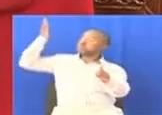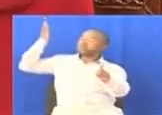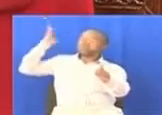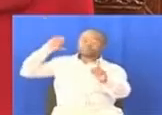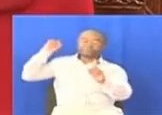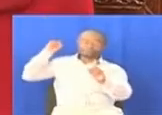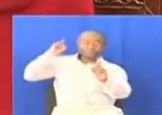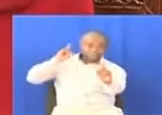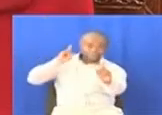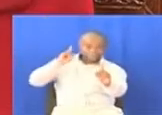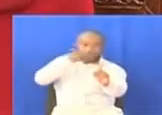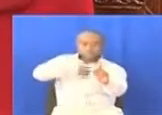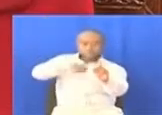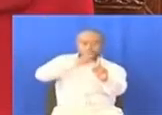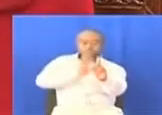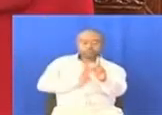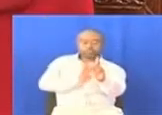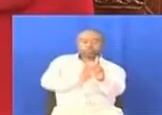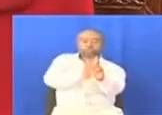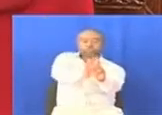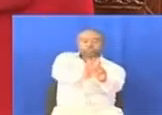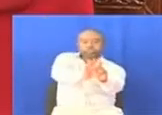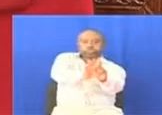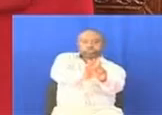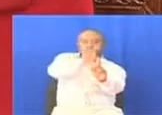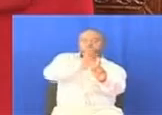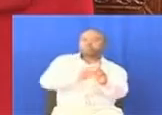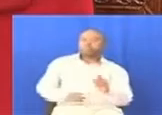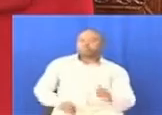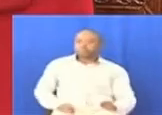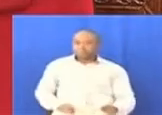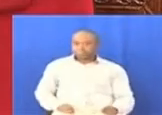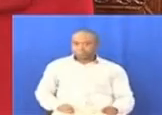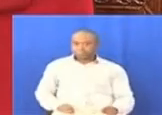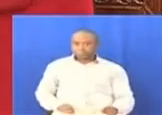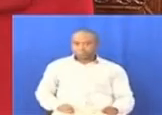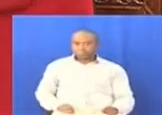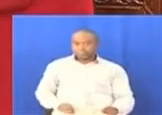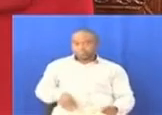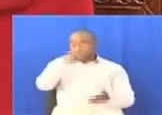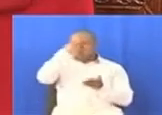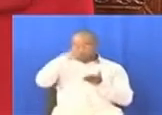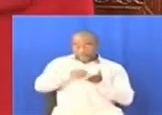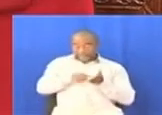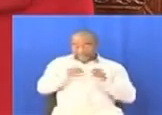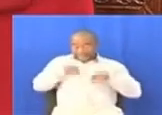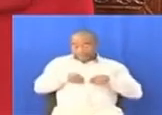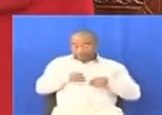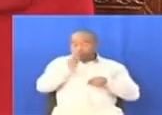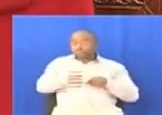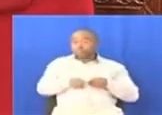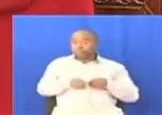akamtanguliza kutuongoza. Na ndio maana tuko hapa leo